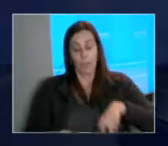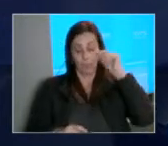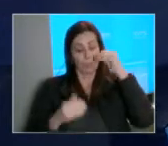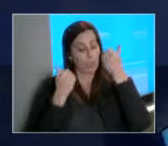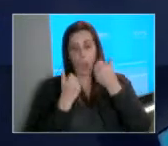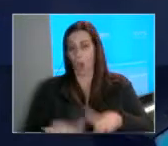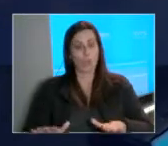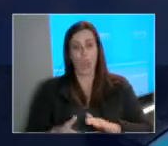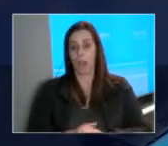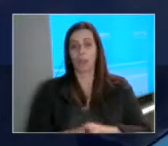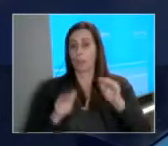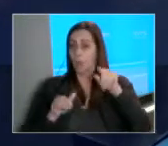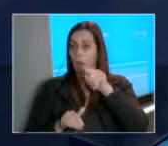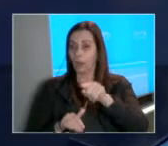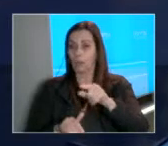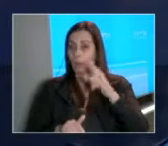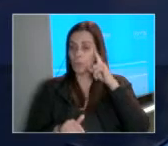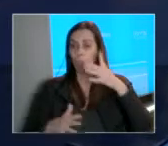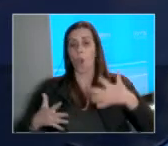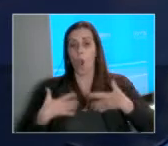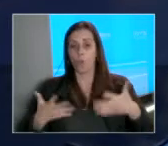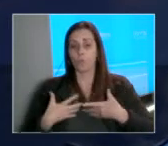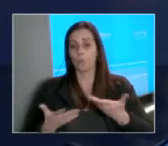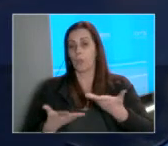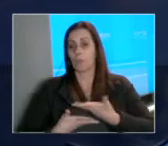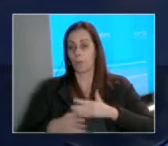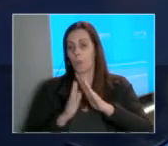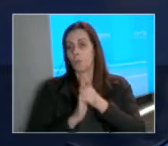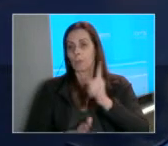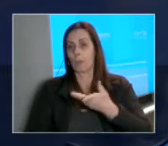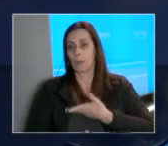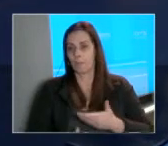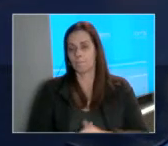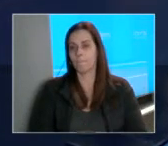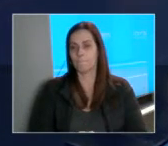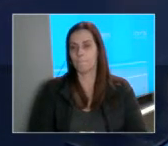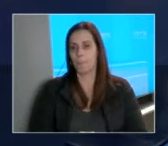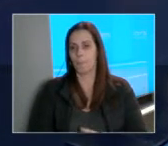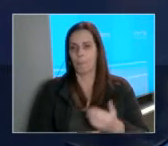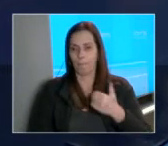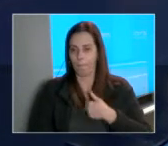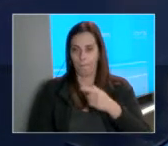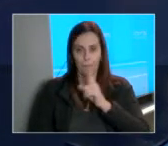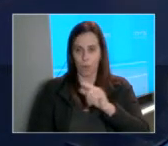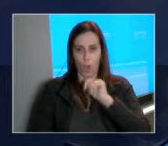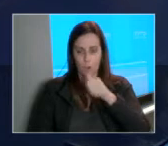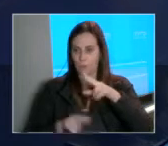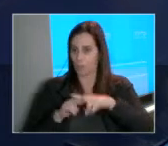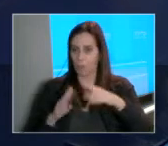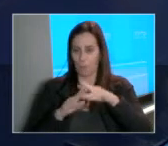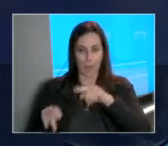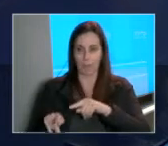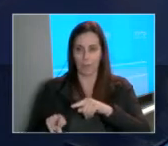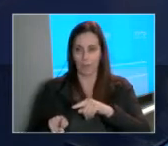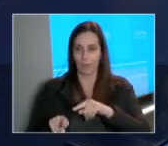שלכם מהבתים שלכם. אני מאחל לכם שתדעו אושר ושתקבלו את מה שמגיע לכם. אנחנו לא רוצים להישאר בבתים